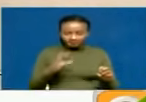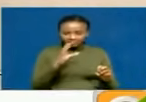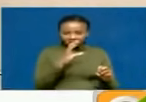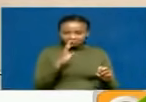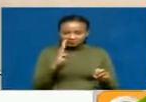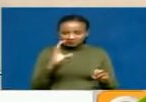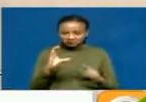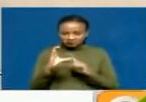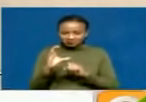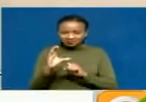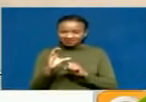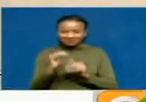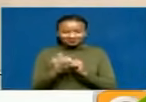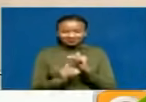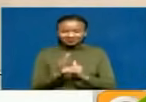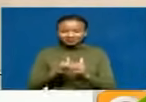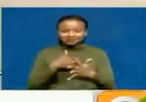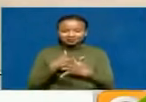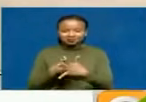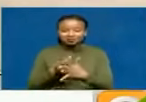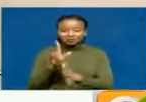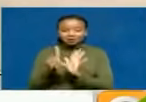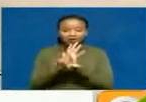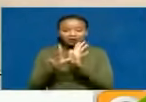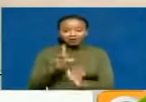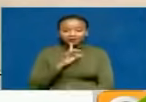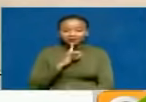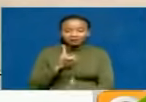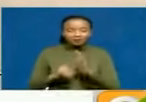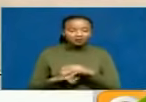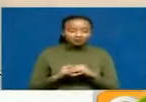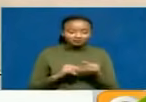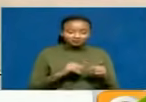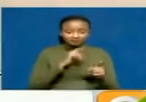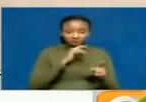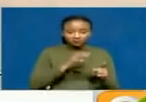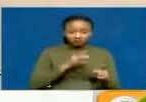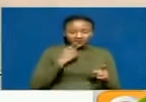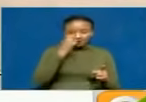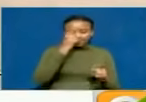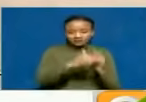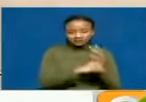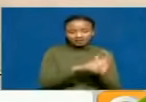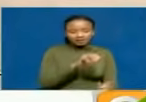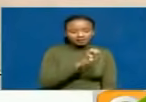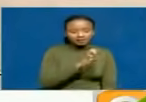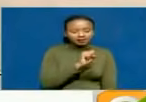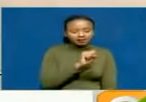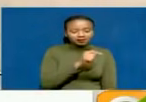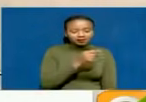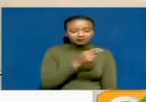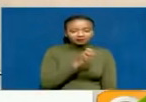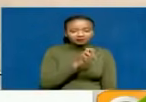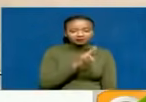CBC kusitishwa. Kupitia wakili wake Nelson Havi, mzazi huyo Esther Wauor Odero anasema kuwa